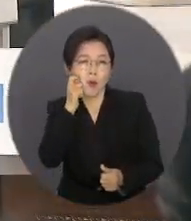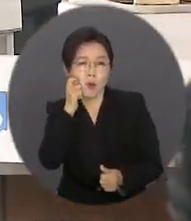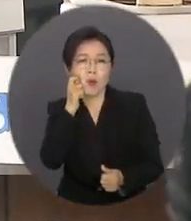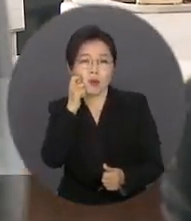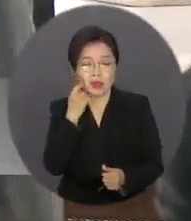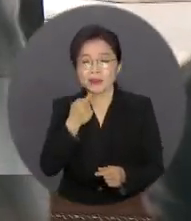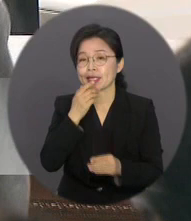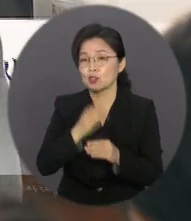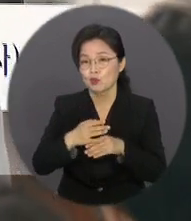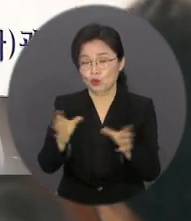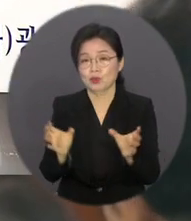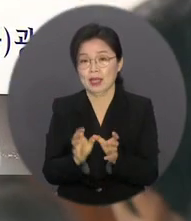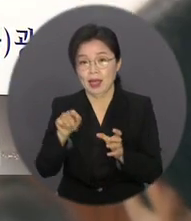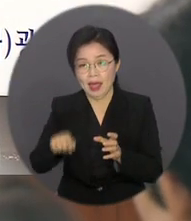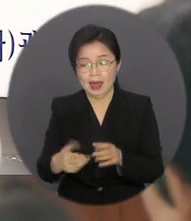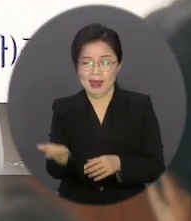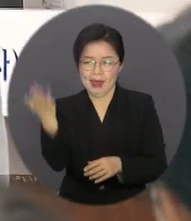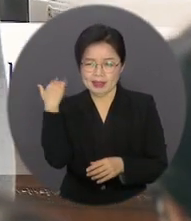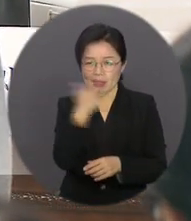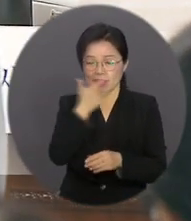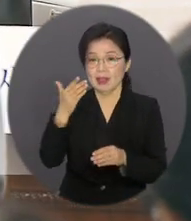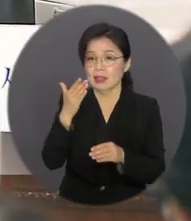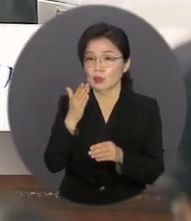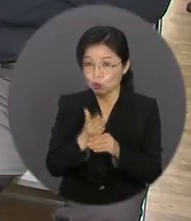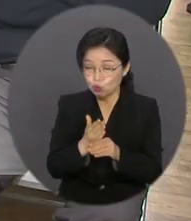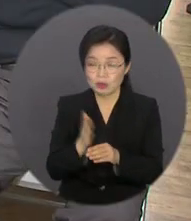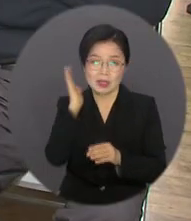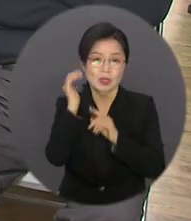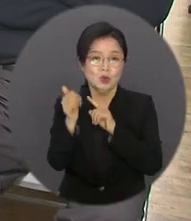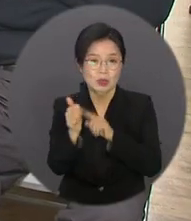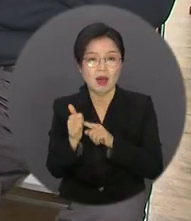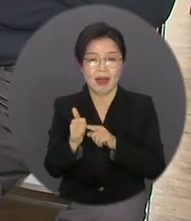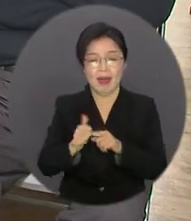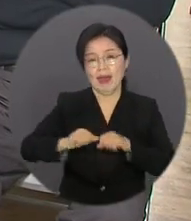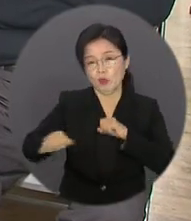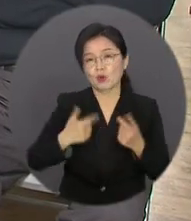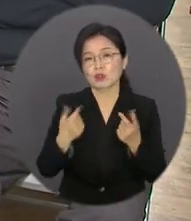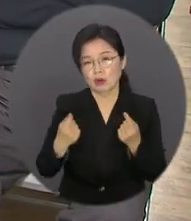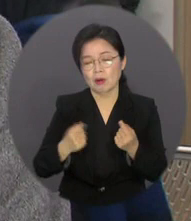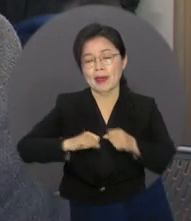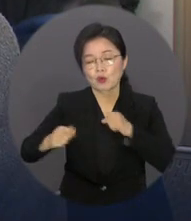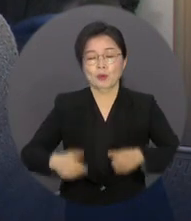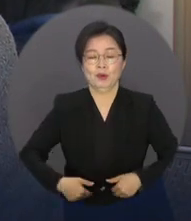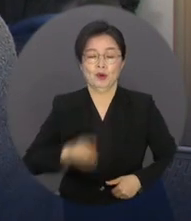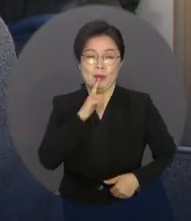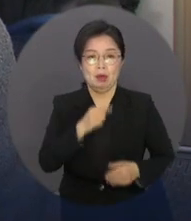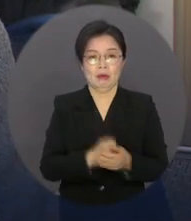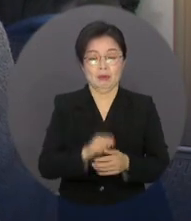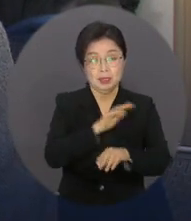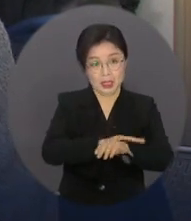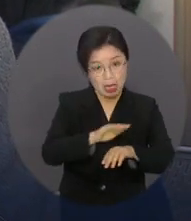위한 반대가 아닌 김대중의 실사구시 민주당으로 가야 한다고 민주당에게도 쓴소리를 했습니다. 잘하는